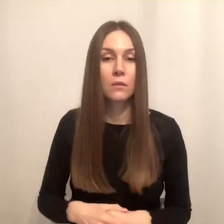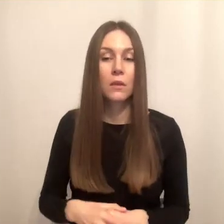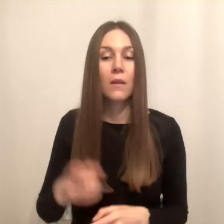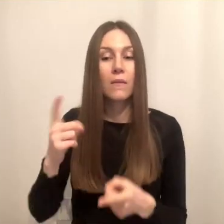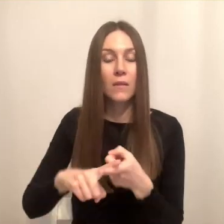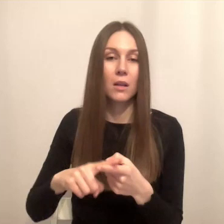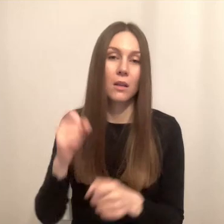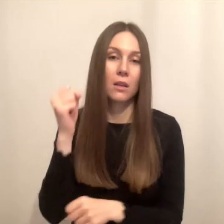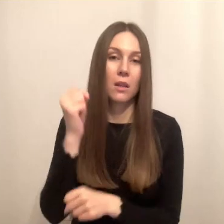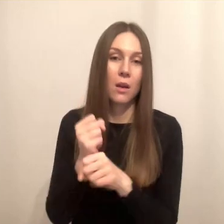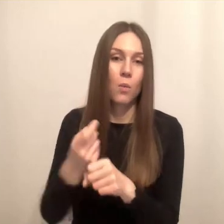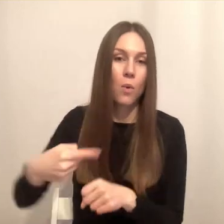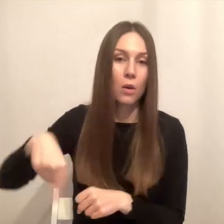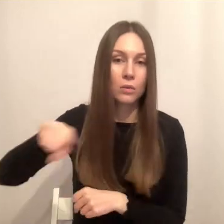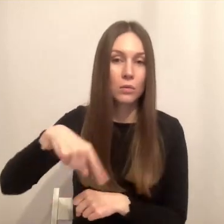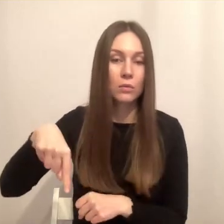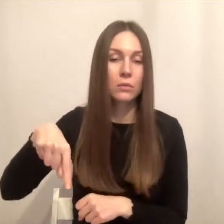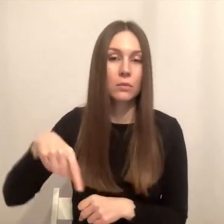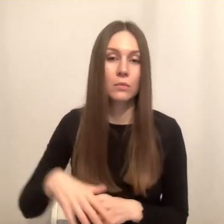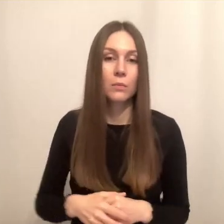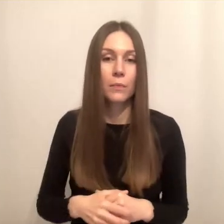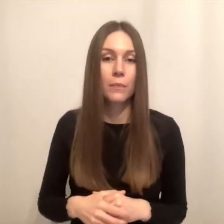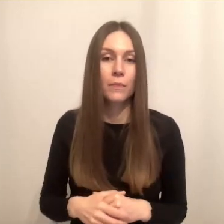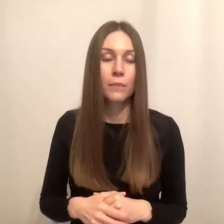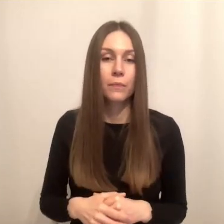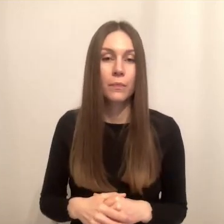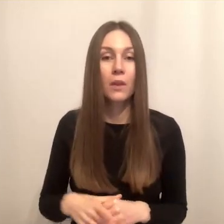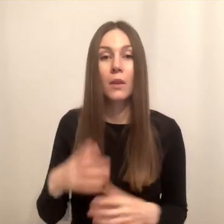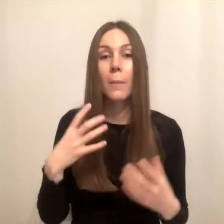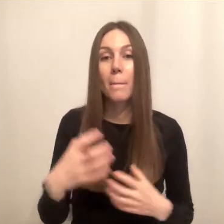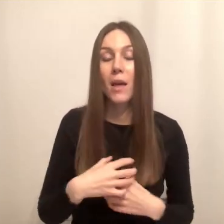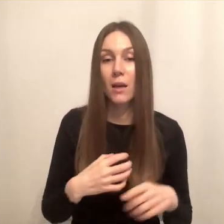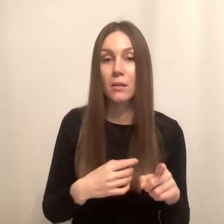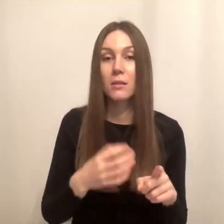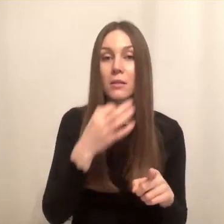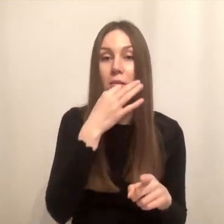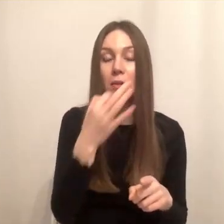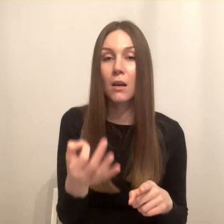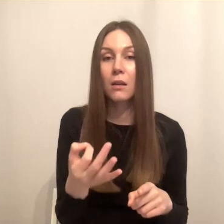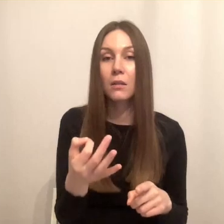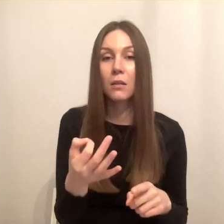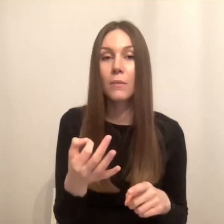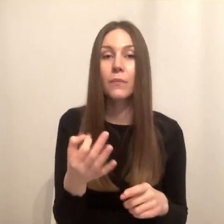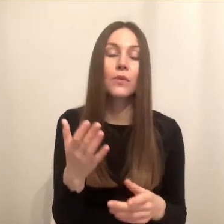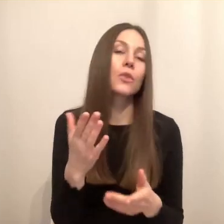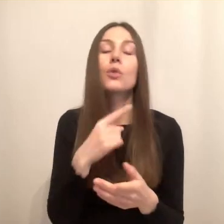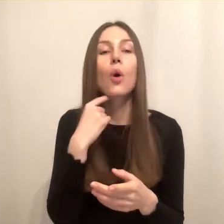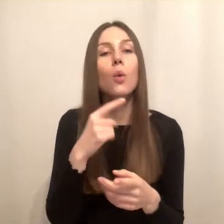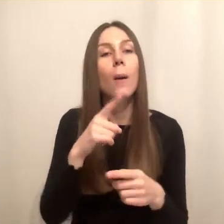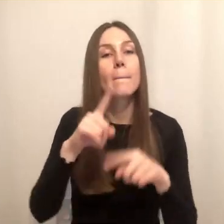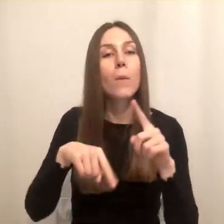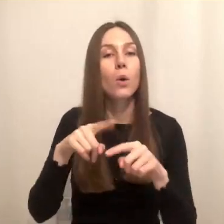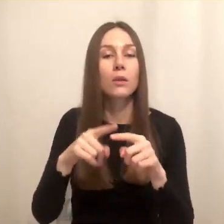kolektyvo. Ir nors čia meras sakė, kad yra daug nepolitinių, bet